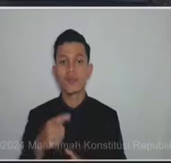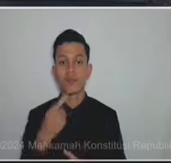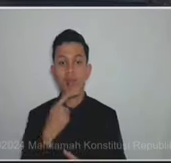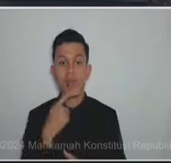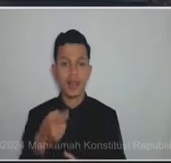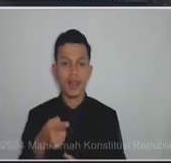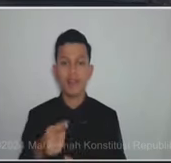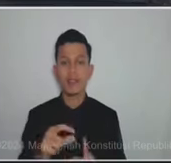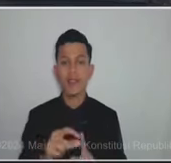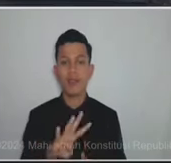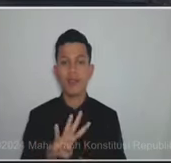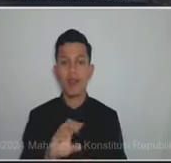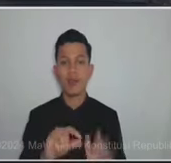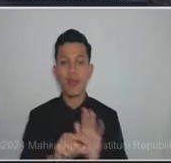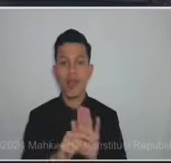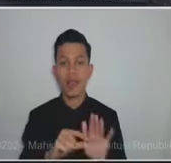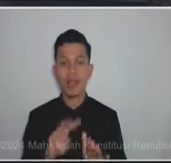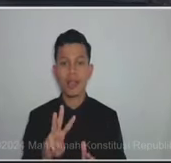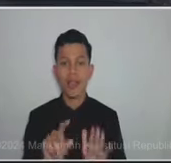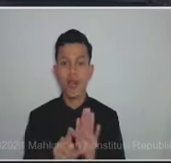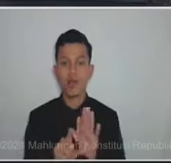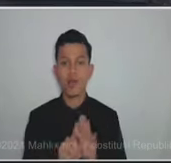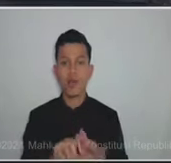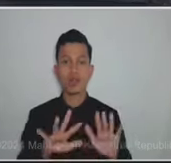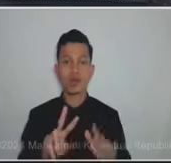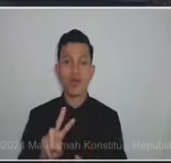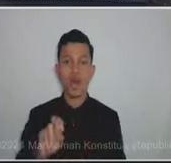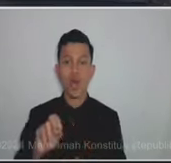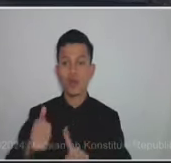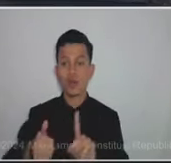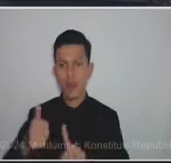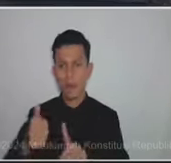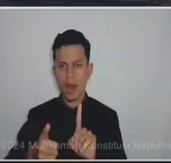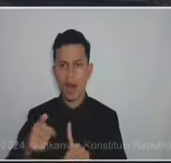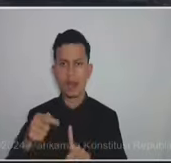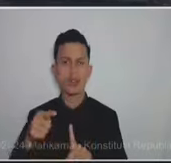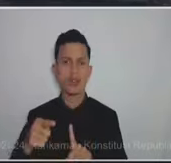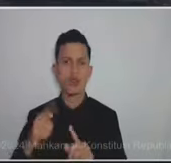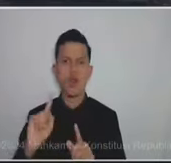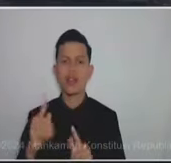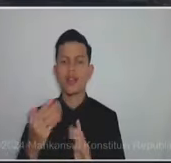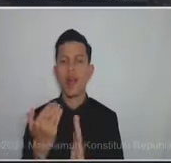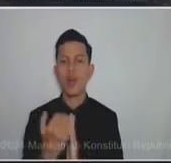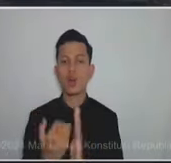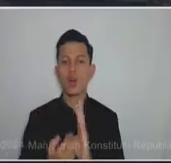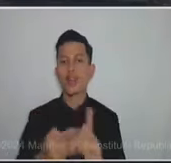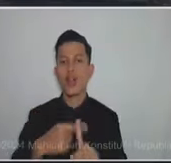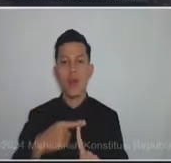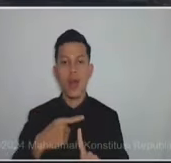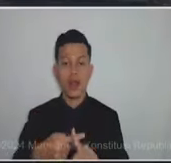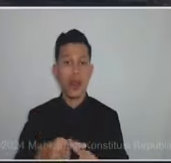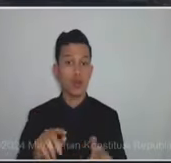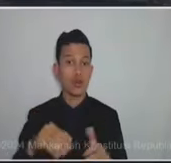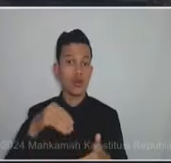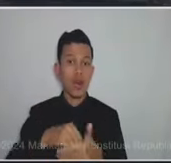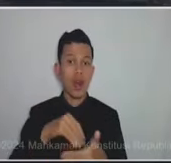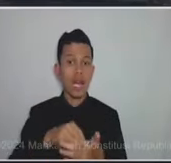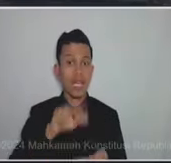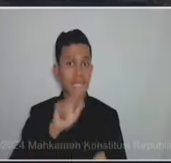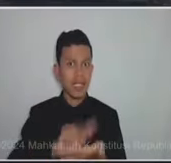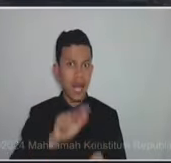norma Pasal 43 undang-undang16 justru memberikan ketentuan tambahan yaitu akumulasi perolehan suara sah